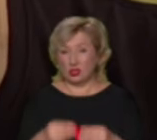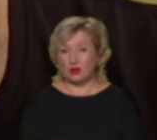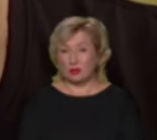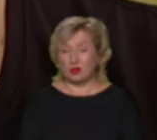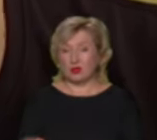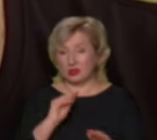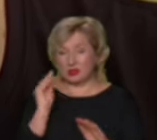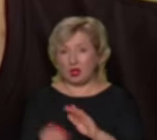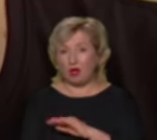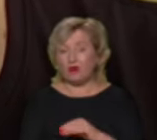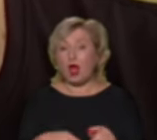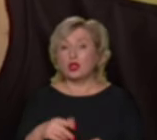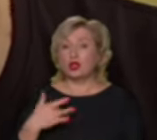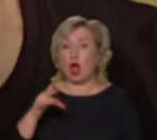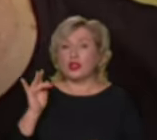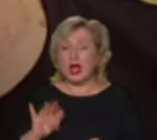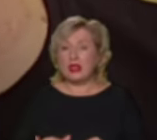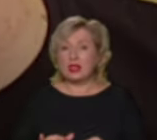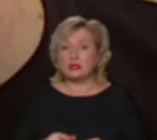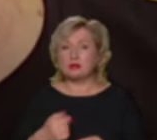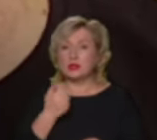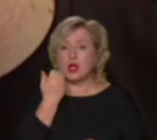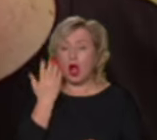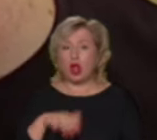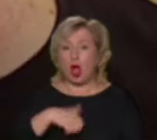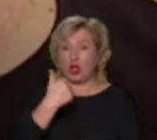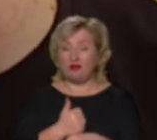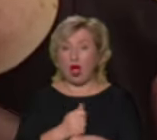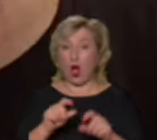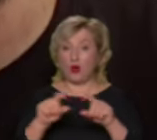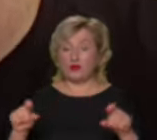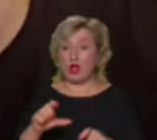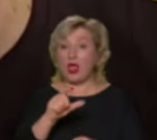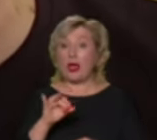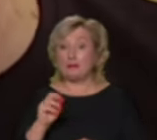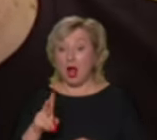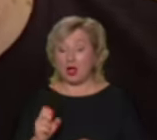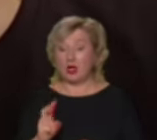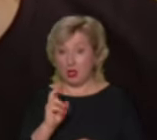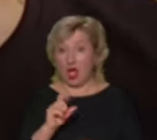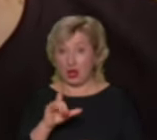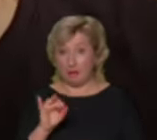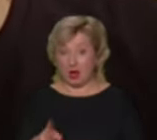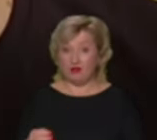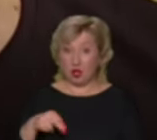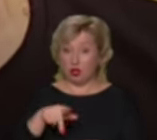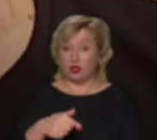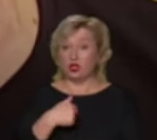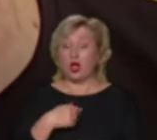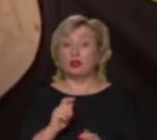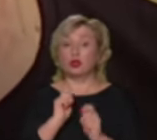лавку. Тоталітаризм – це коли голова офісу Єрмака виходить, ну, Єрмак, виходить і каже, я дав